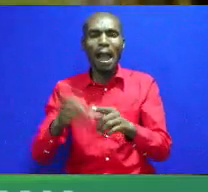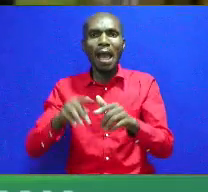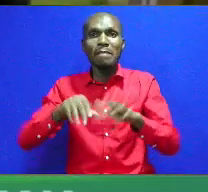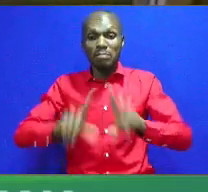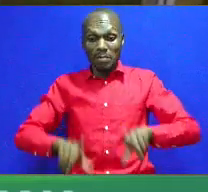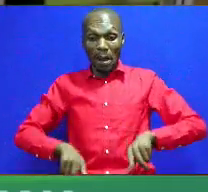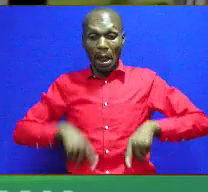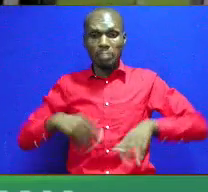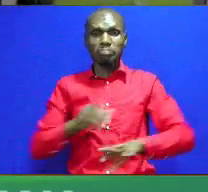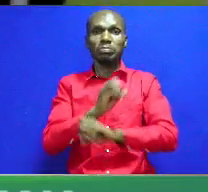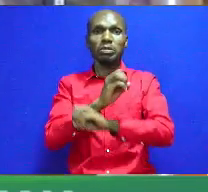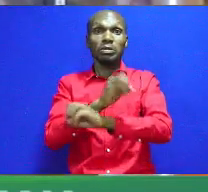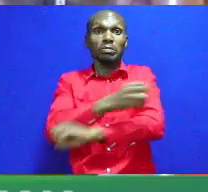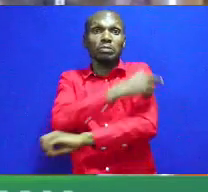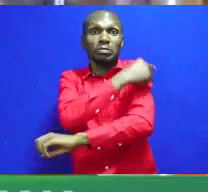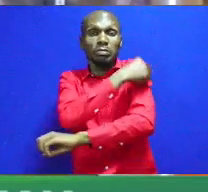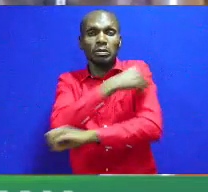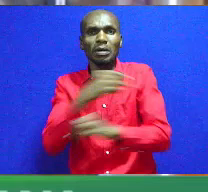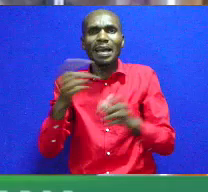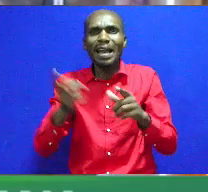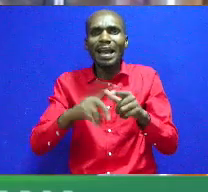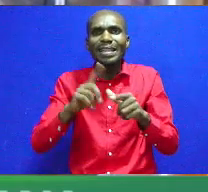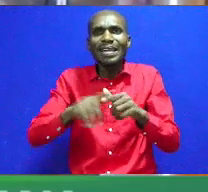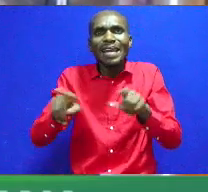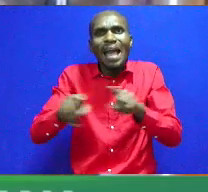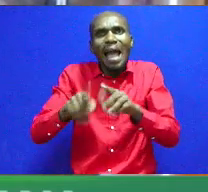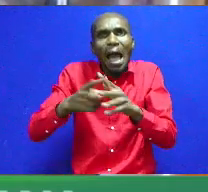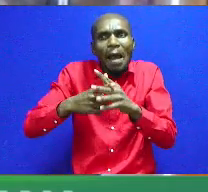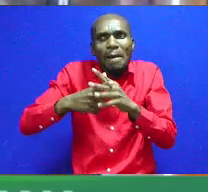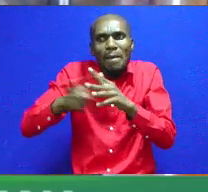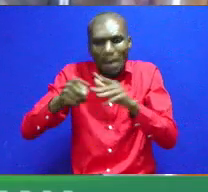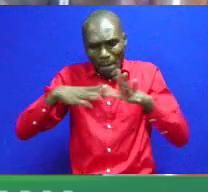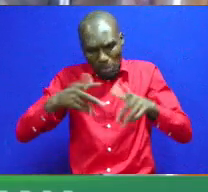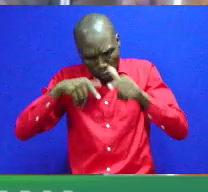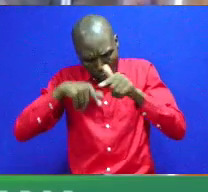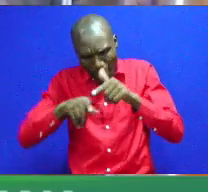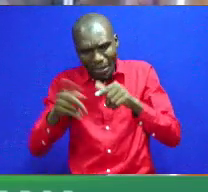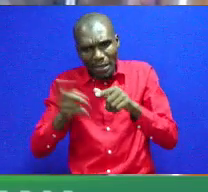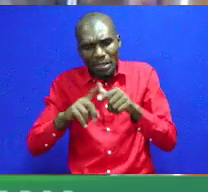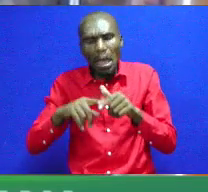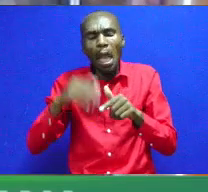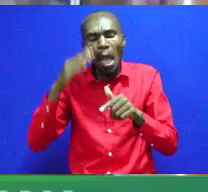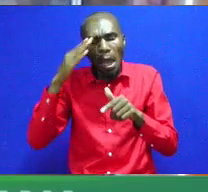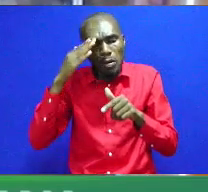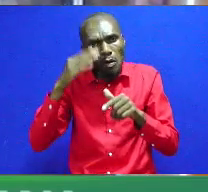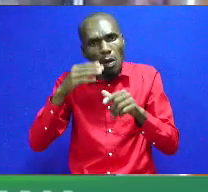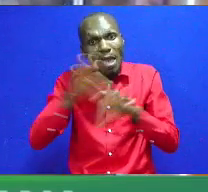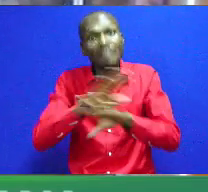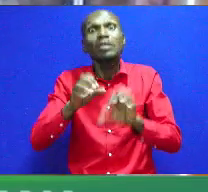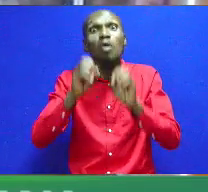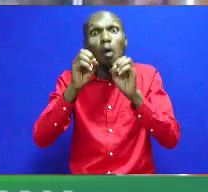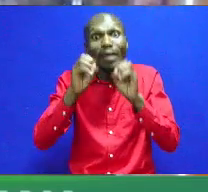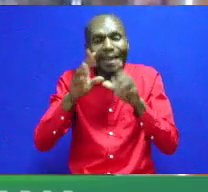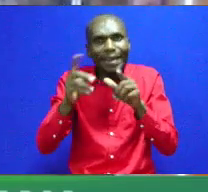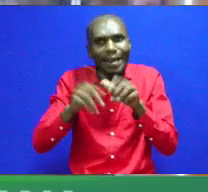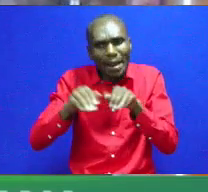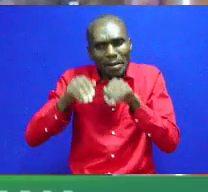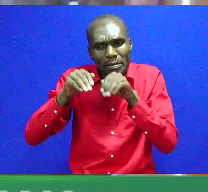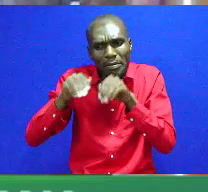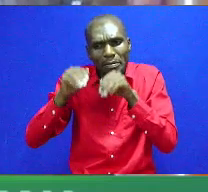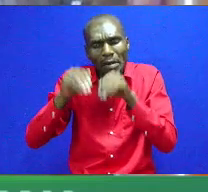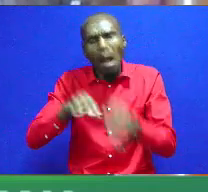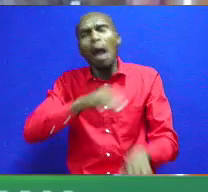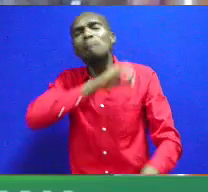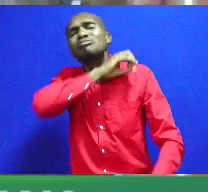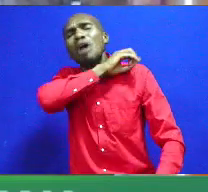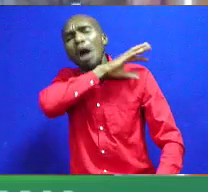magimabo ase nyagitali irina tamara kini abanto bagasoa gocha bono kamanyense ya aturi ide na inche ngasoa gocha ngo ngea kukura rende kwa